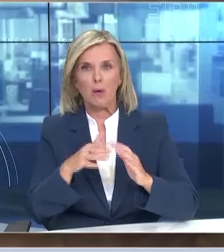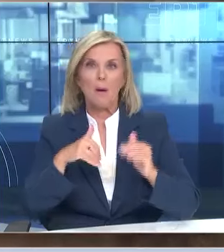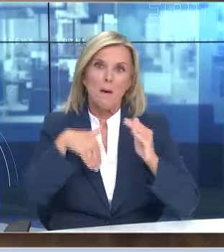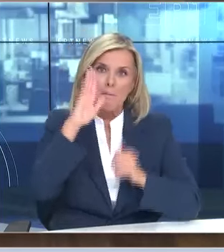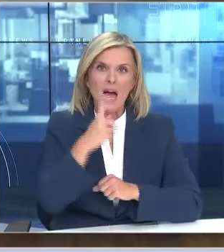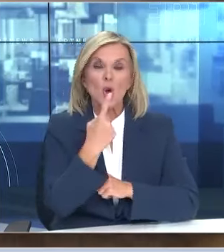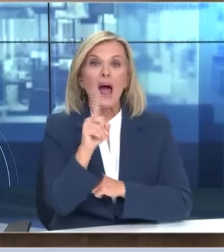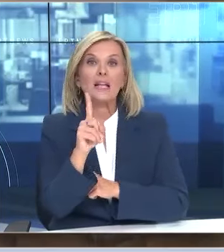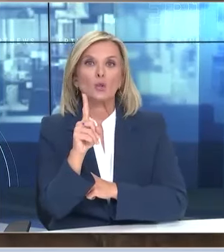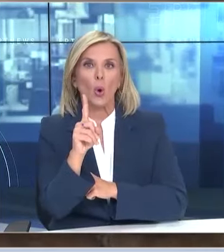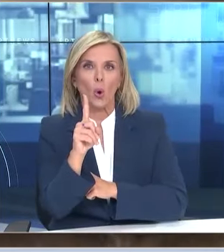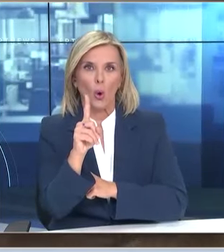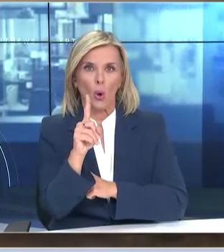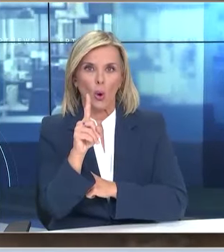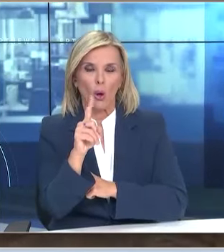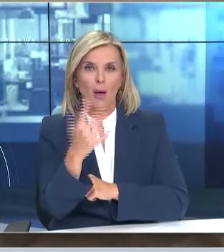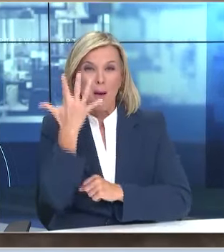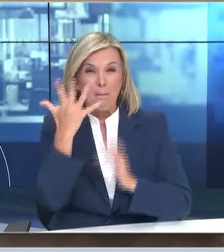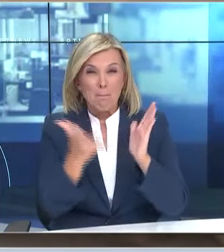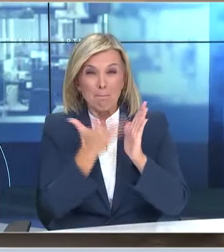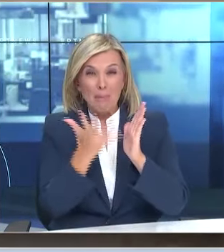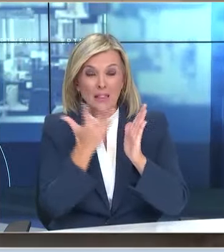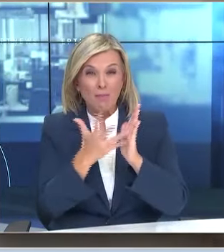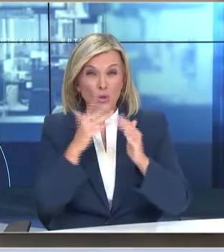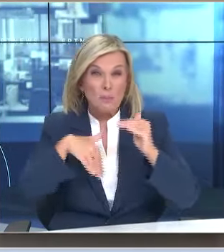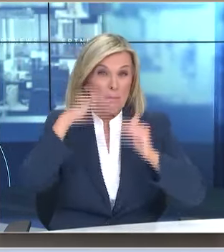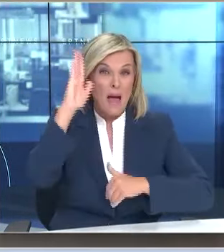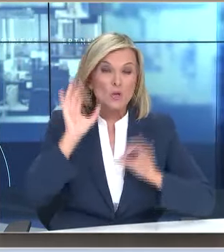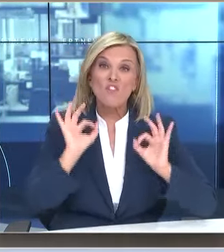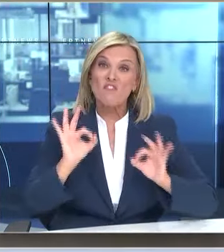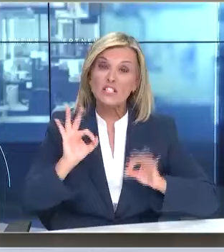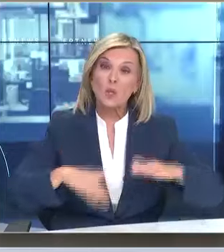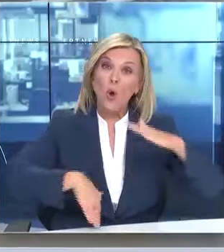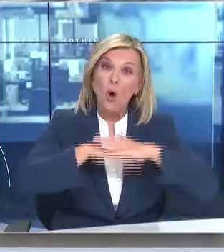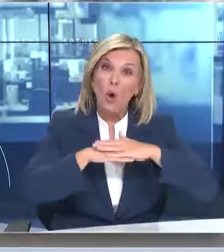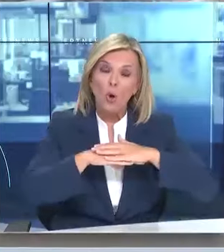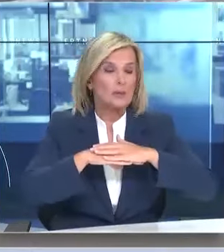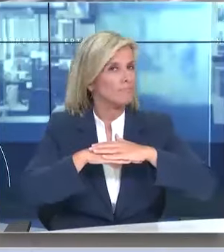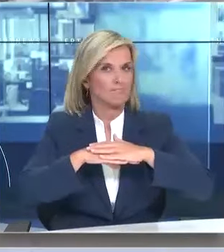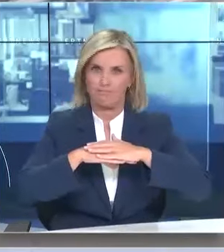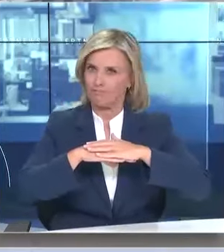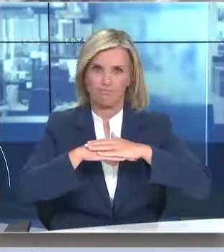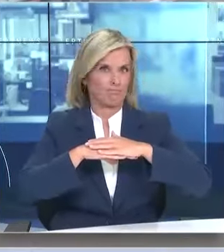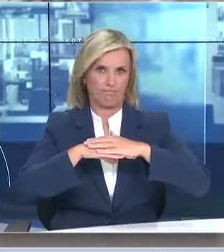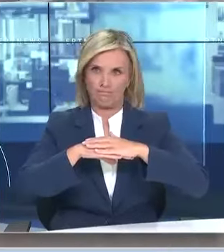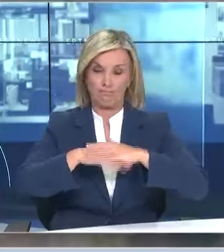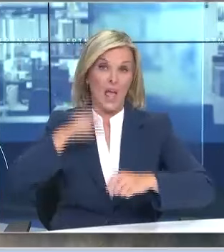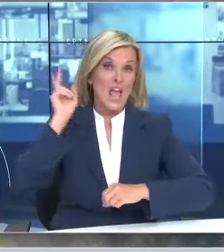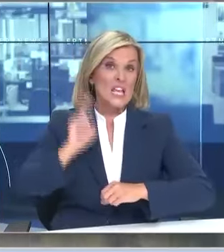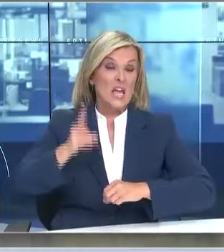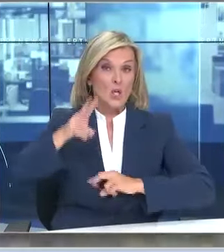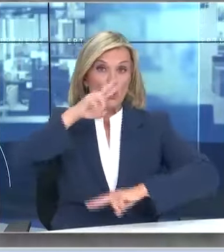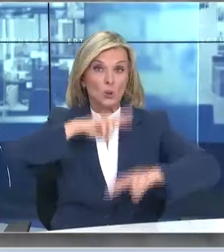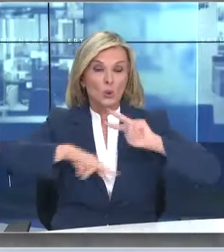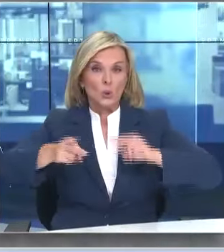100 μικρογραμμάρια, άρα 5 φορές πάνω από το φυσιολογικό όριο. Βλέπετε ότι οι συνθήκες δεν είναι καλές. Απ' την άλλη μεριά, αυτό που εμένα με ενισχύει